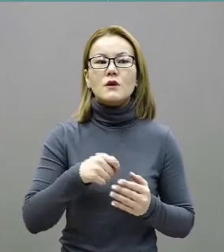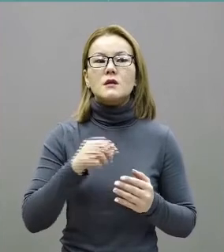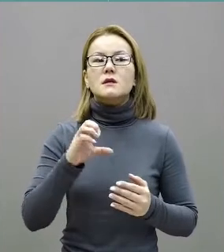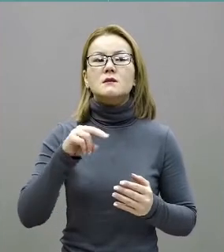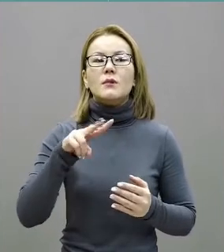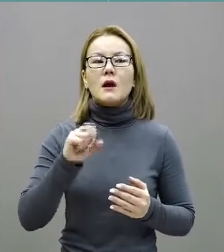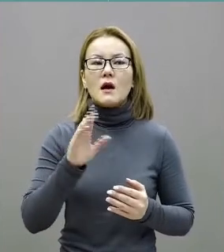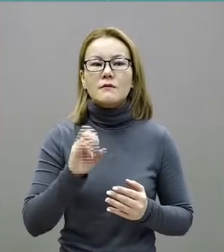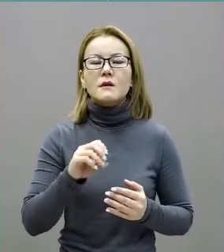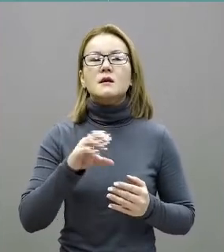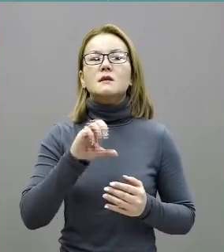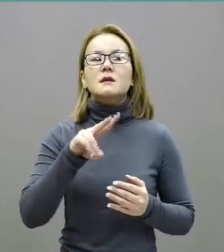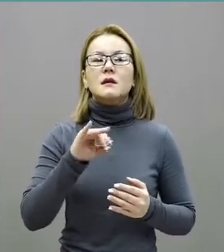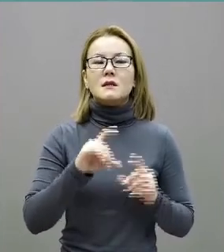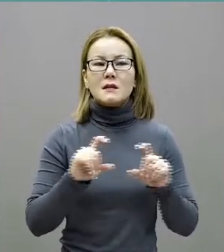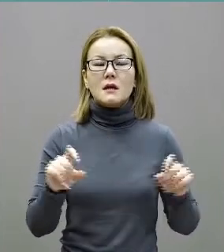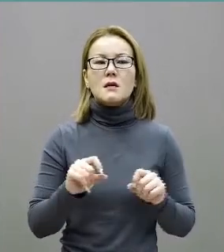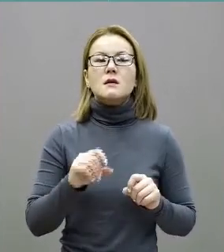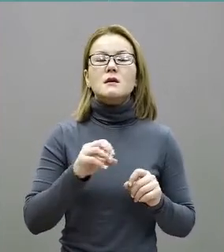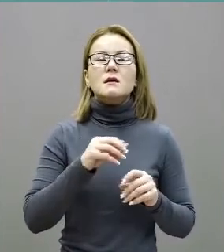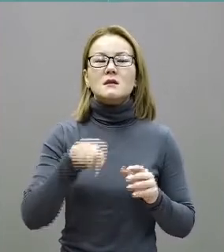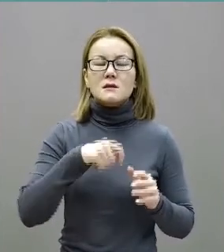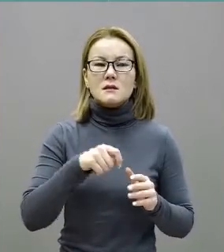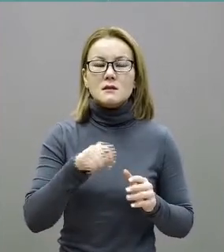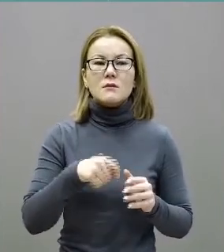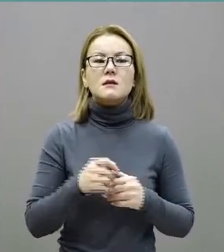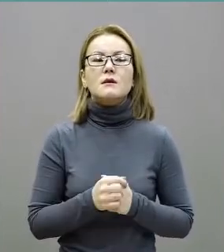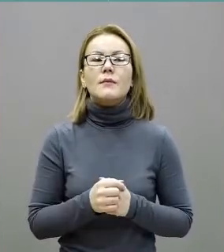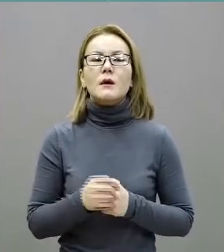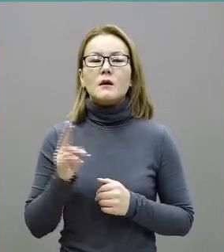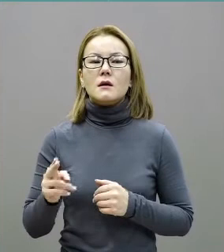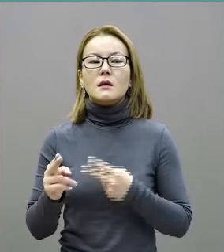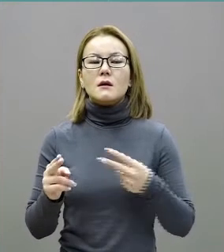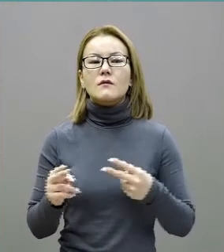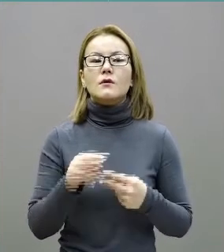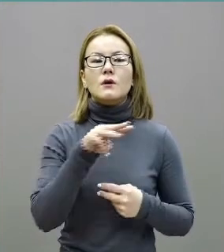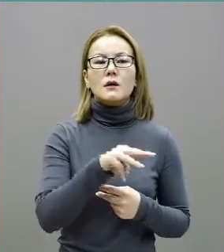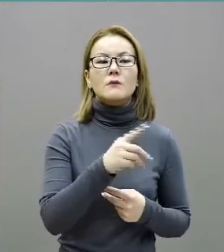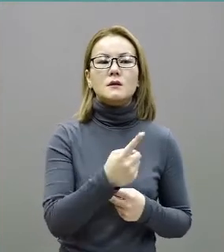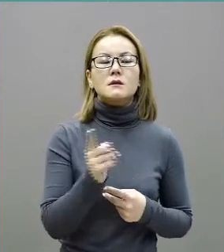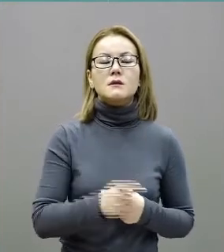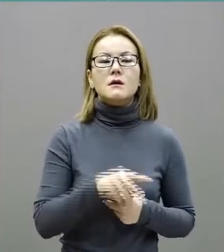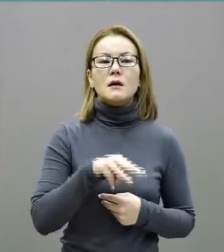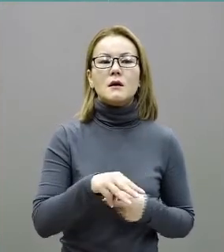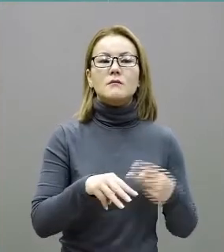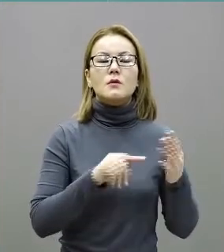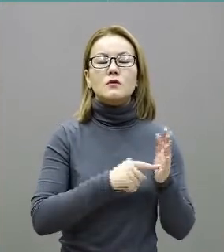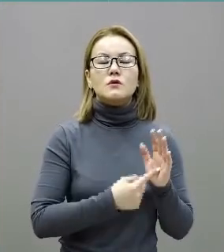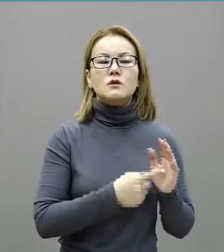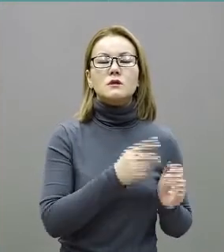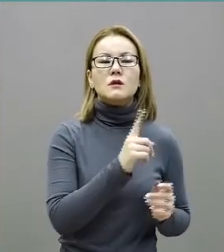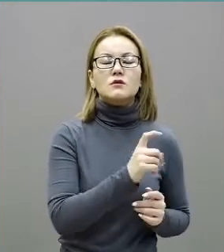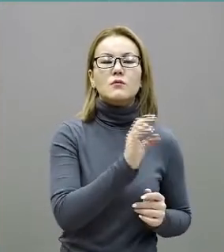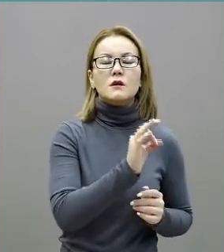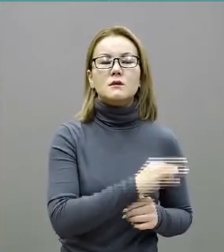как равно m 1 деленное на n умножить на 100 процентов где к эта